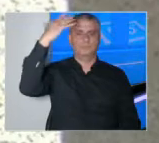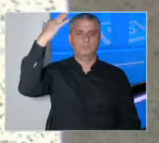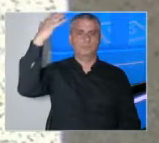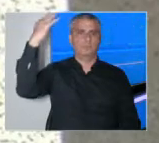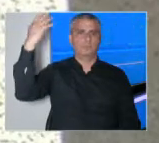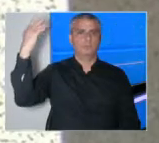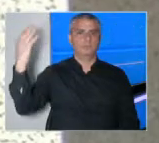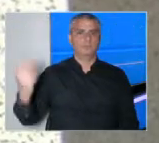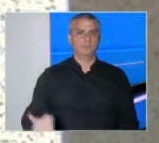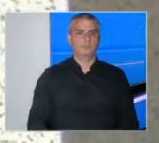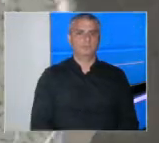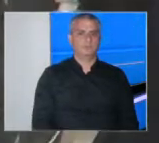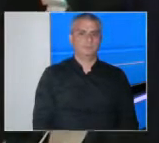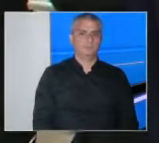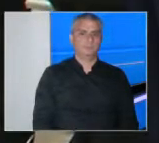שוכן במרומים.